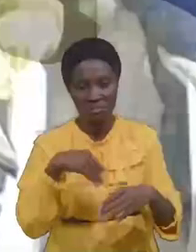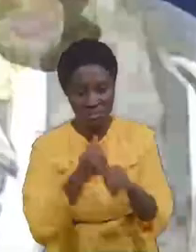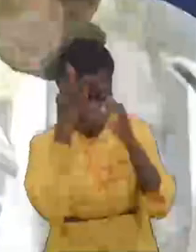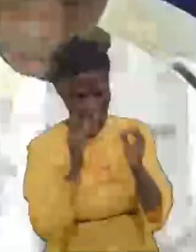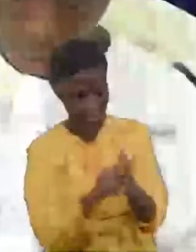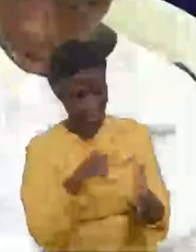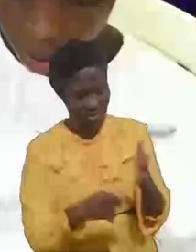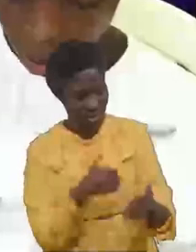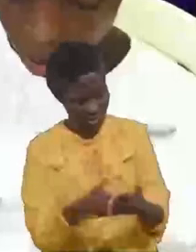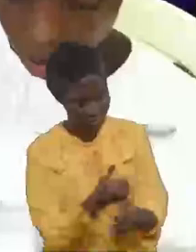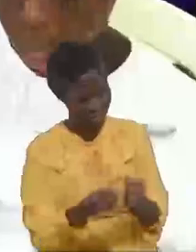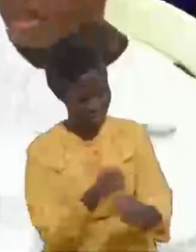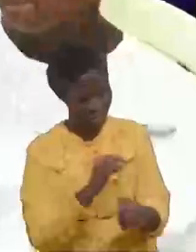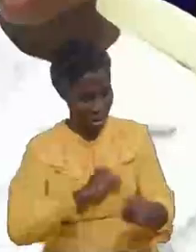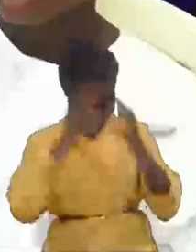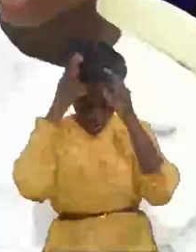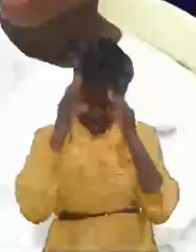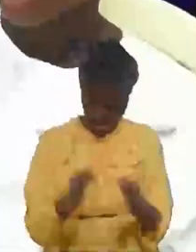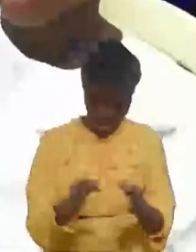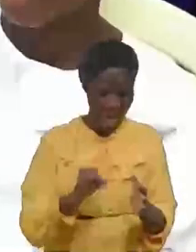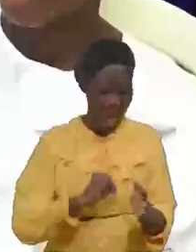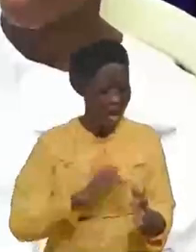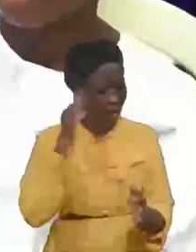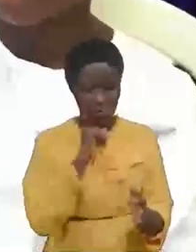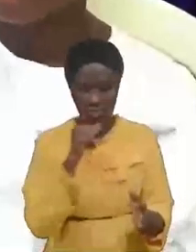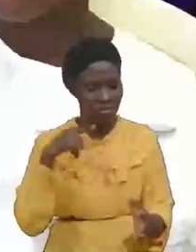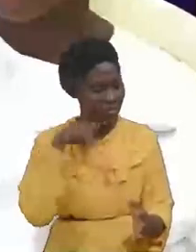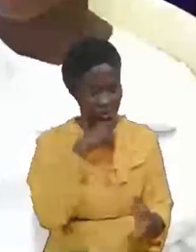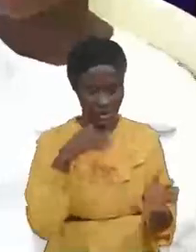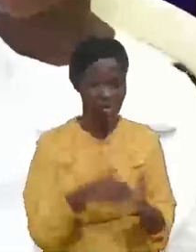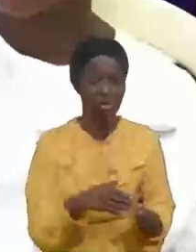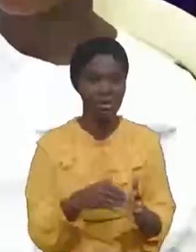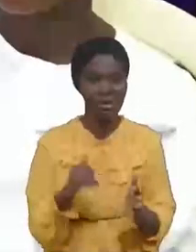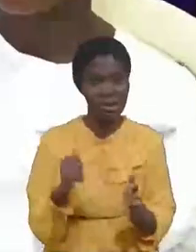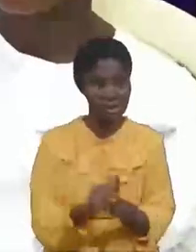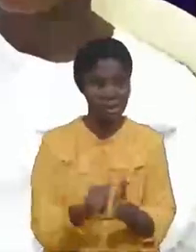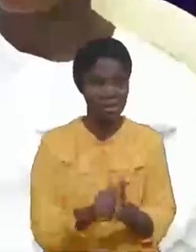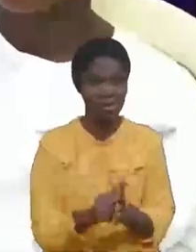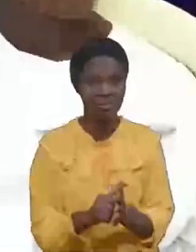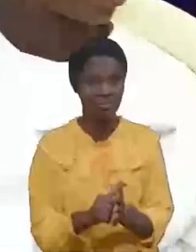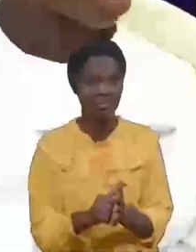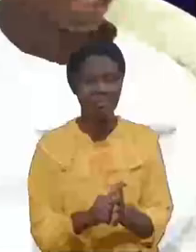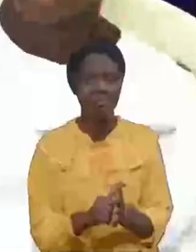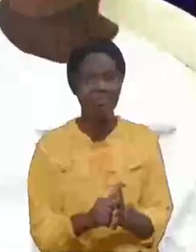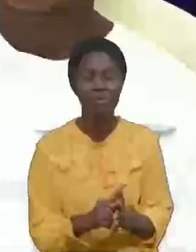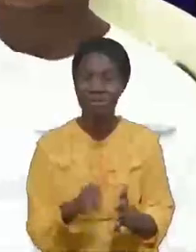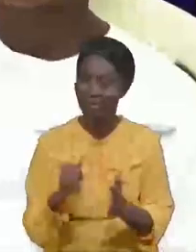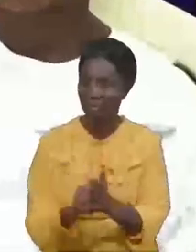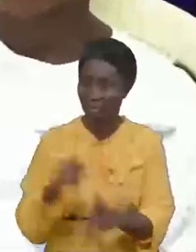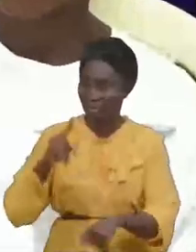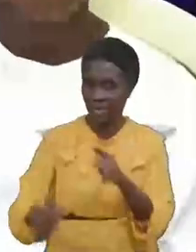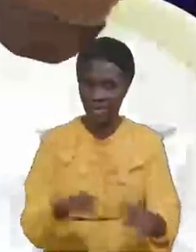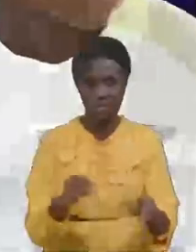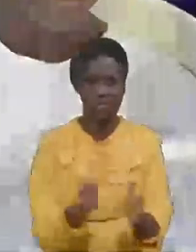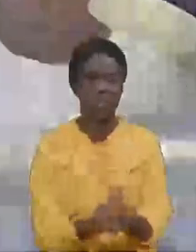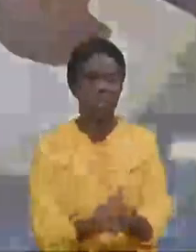prends l'engagement, je vous de ne plus jamais voler. L'oiseau là ne peut jamais honorer